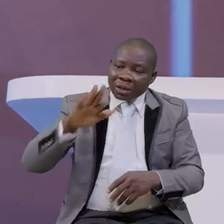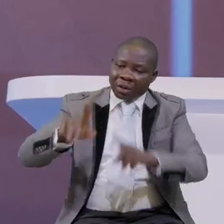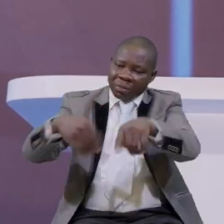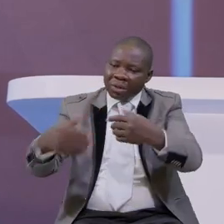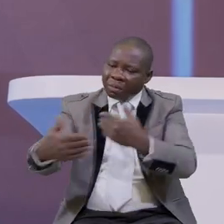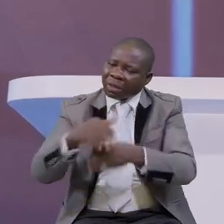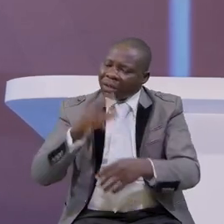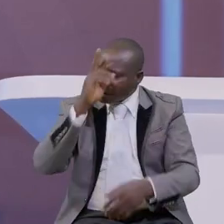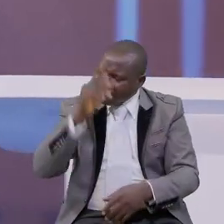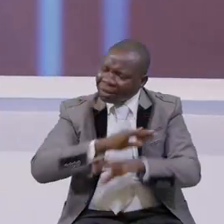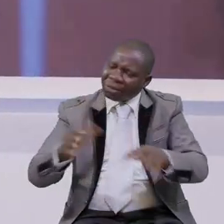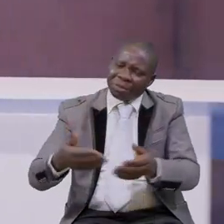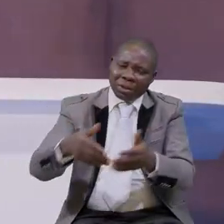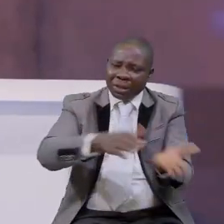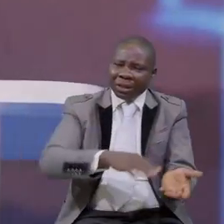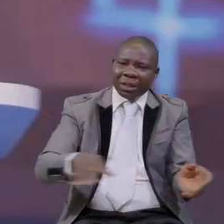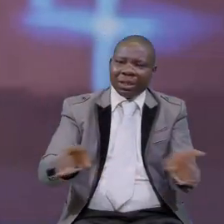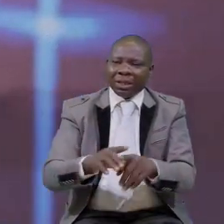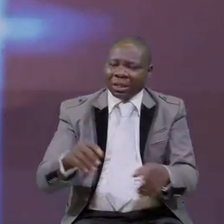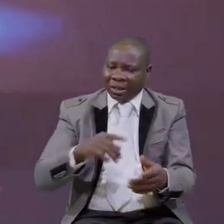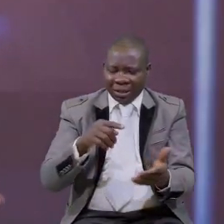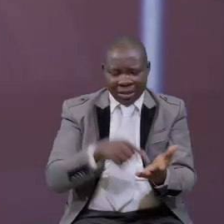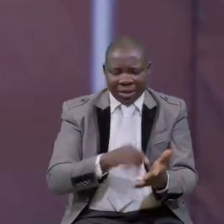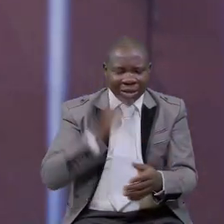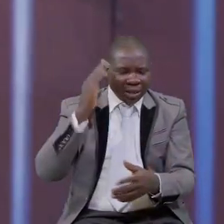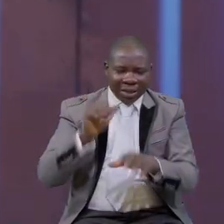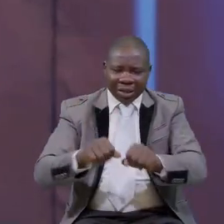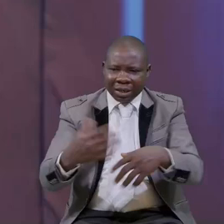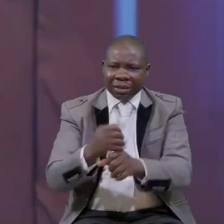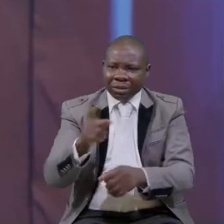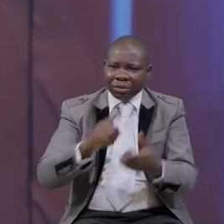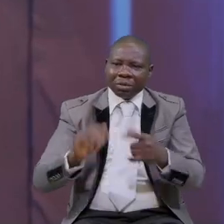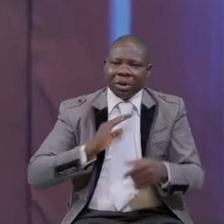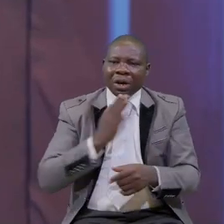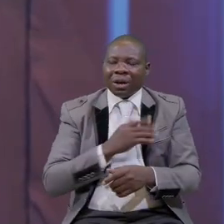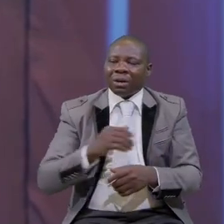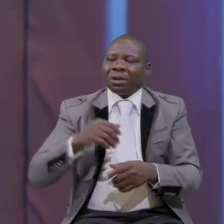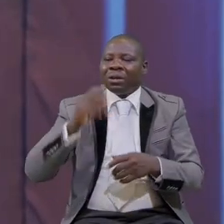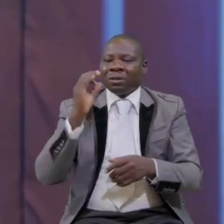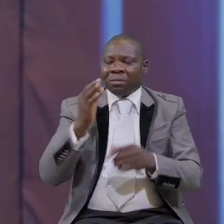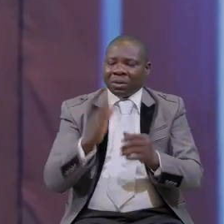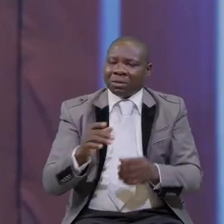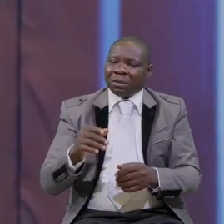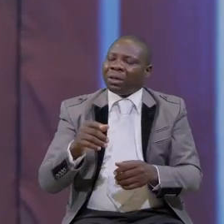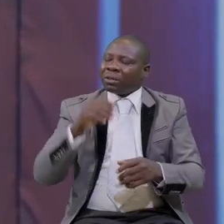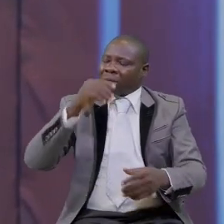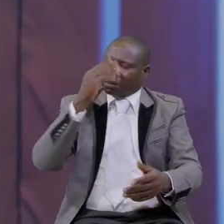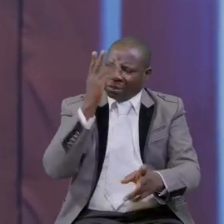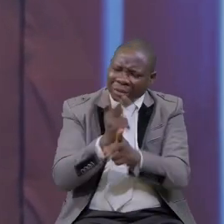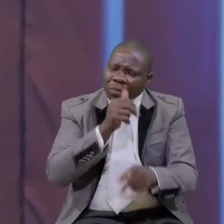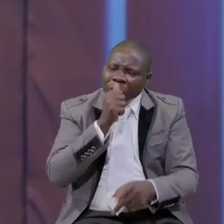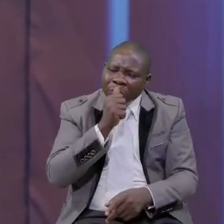dans ton état là. Hein. Je peux t'amener chez mon pasteur. Tais-toi, il dit.